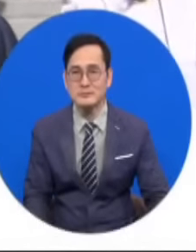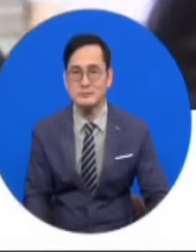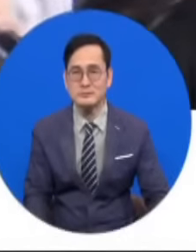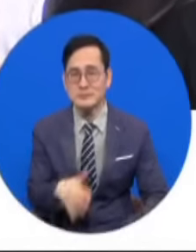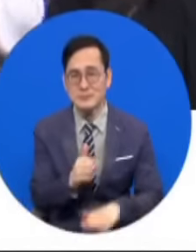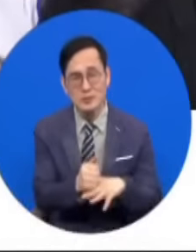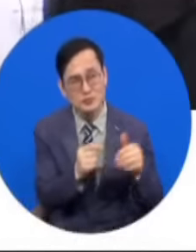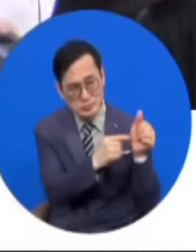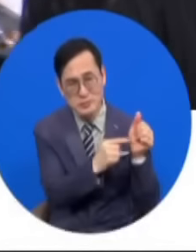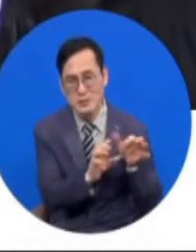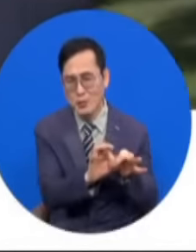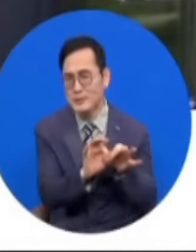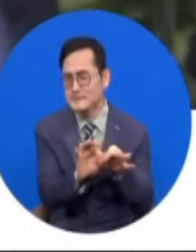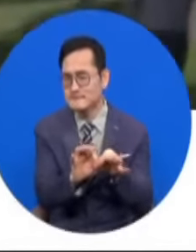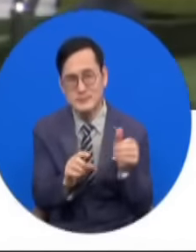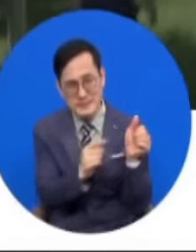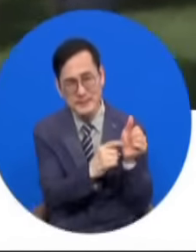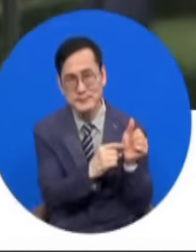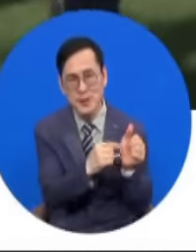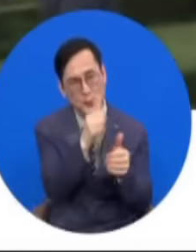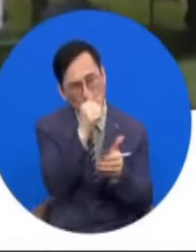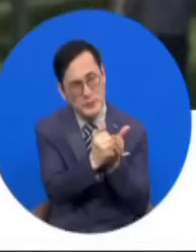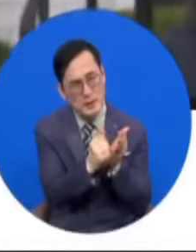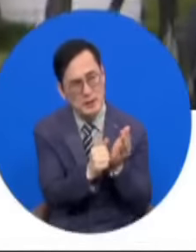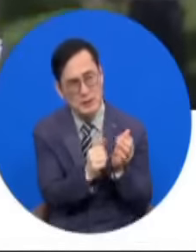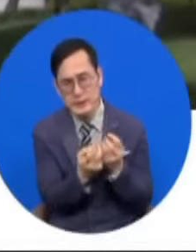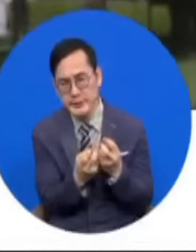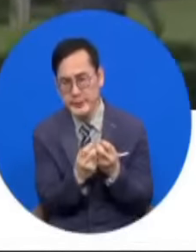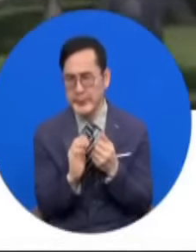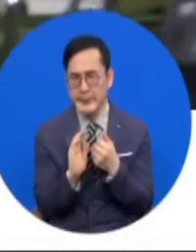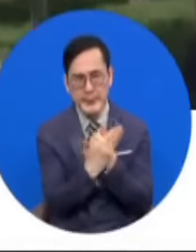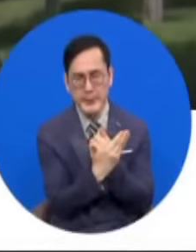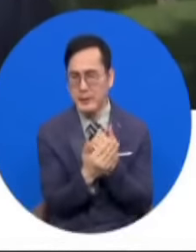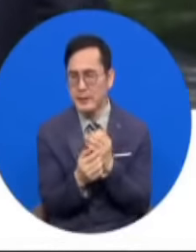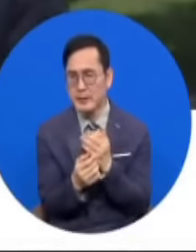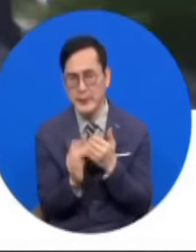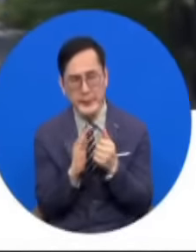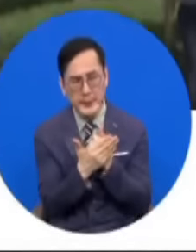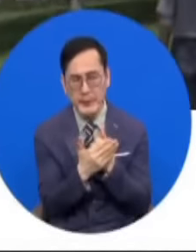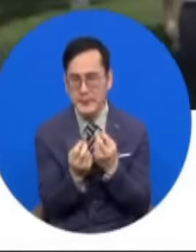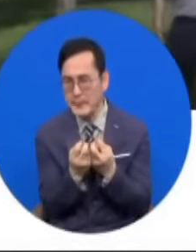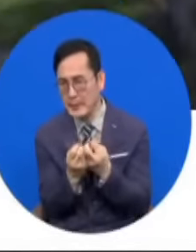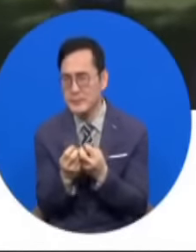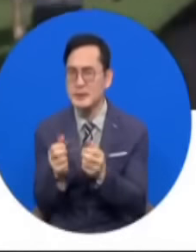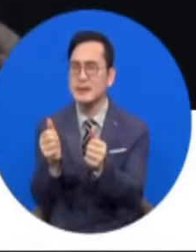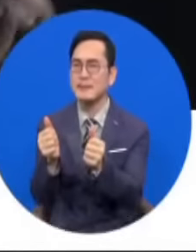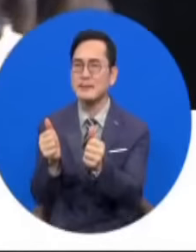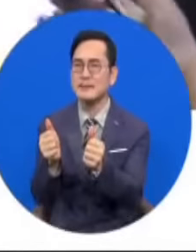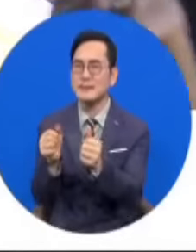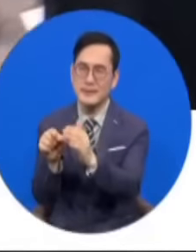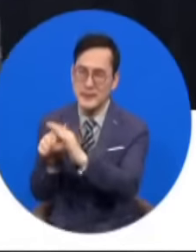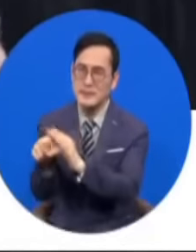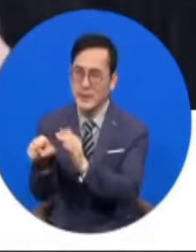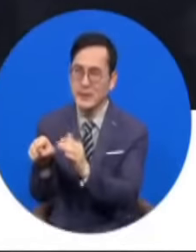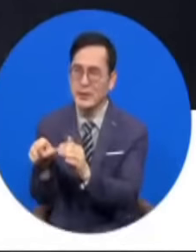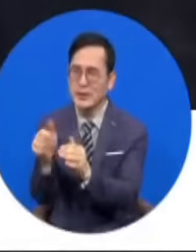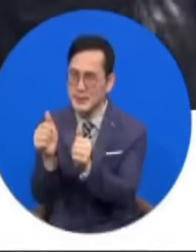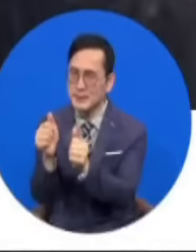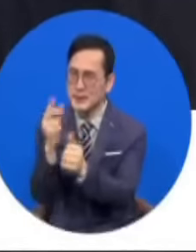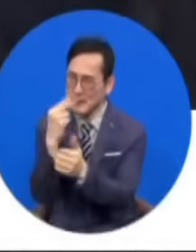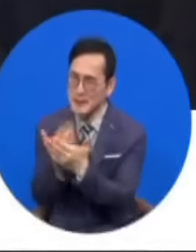있습니다 뭐 그래서 이걸 자신 있게 이야기하고 있는 거 같고요 그래서 결국은 지금 이제 뭐 대장동 사건이